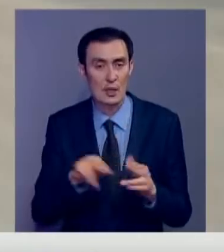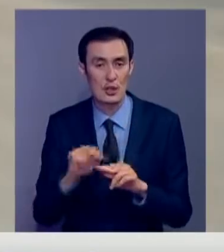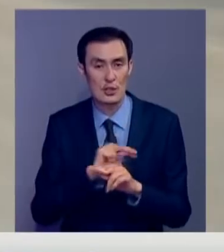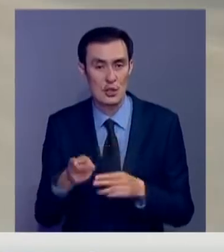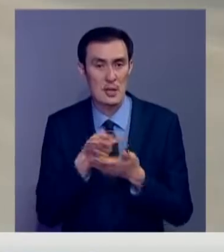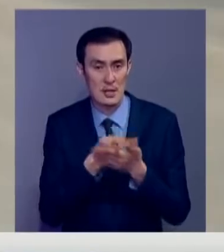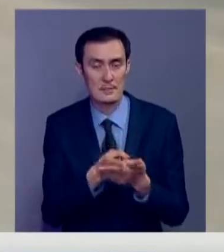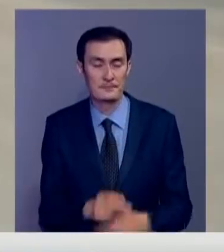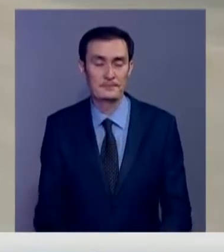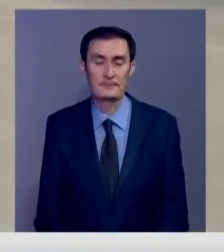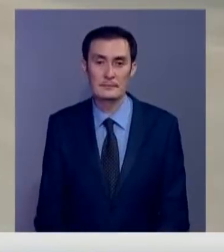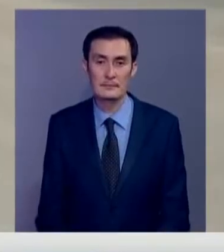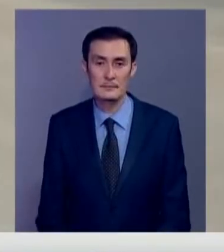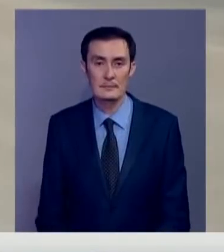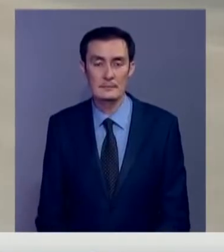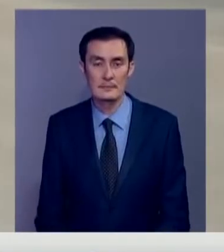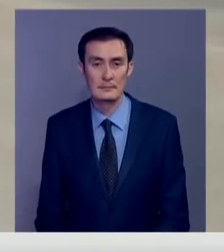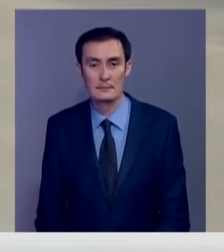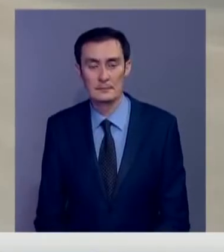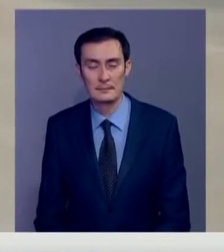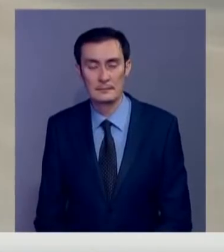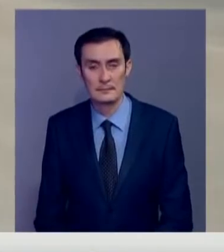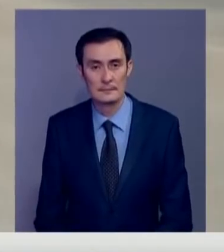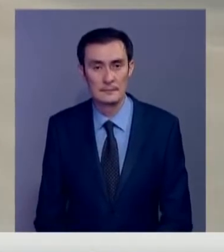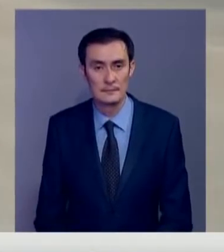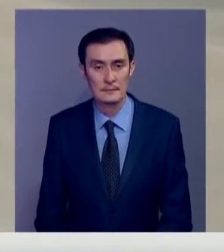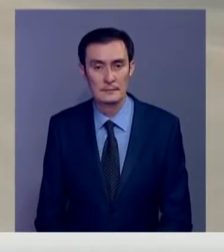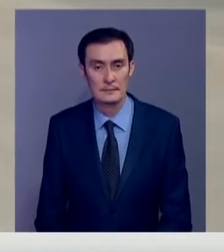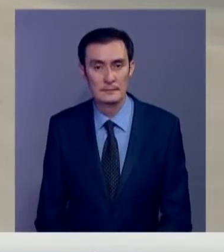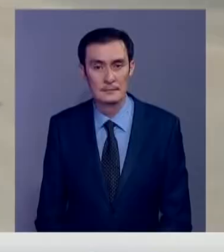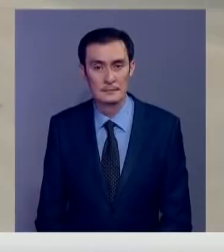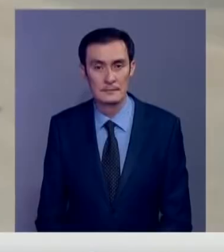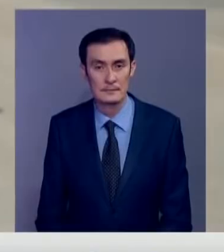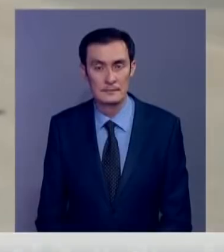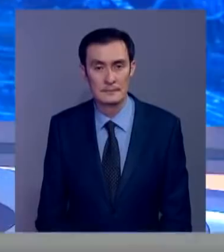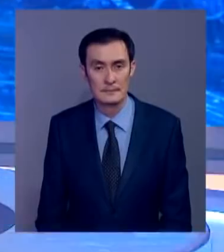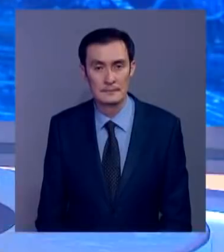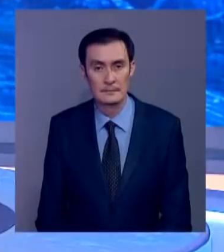лечение. Наталья Салькова, Айнадин Молдабеков, Актобе, Хабар 24.